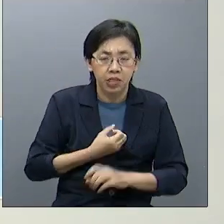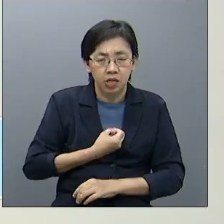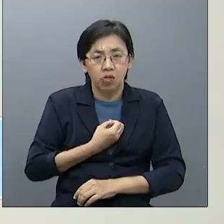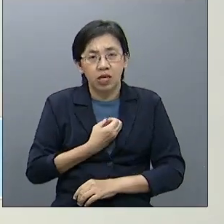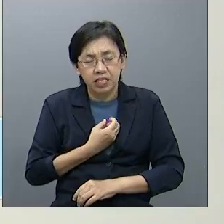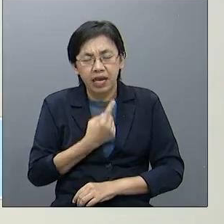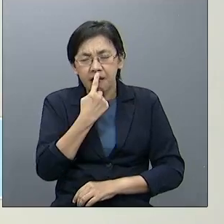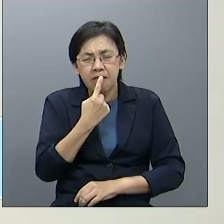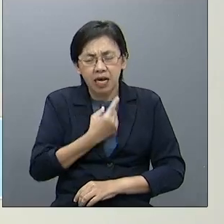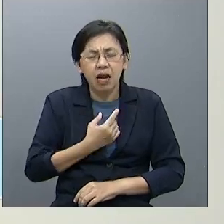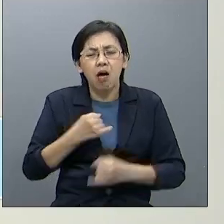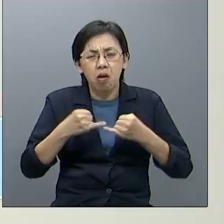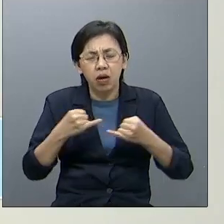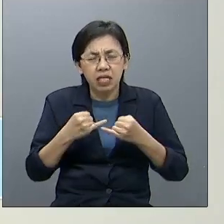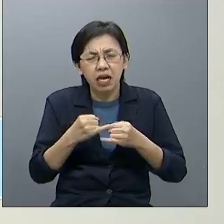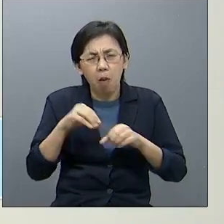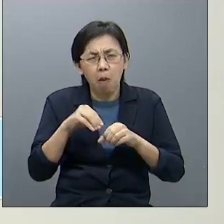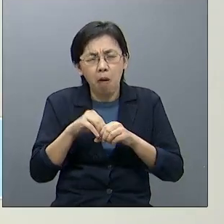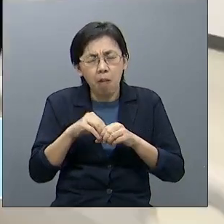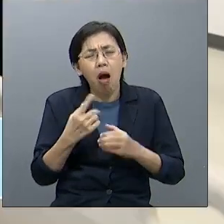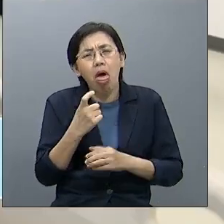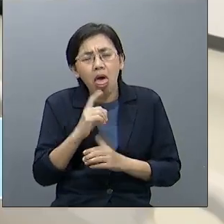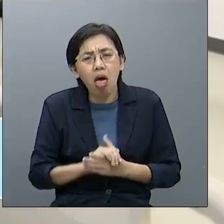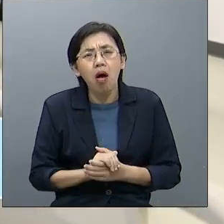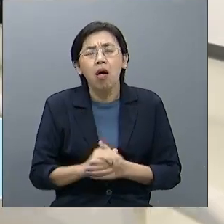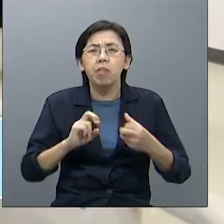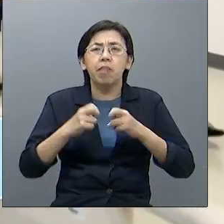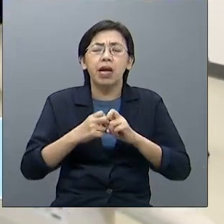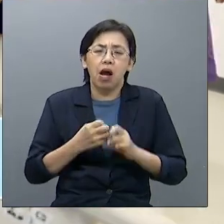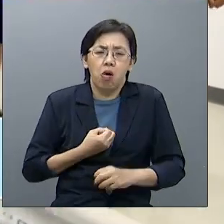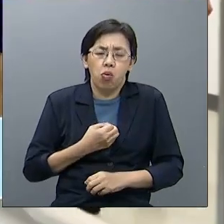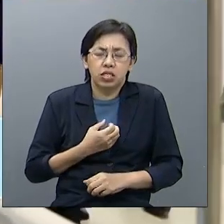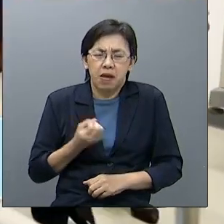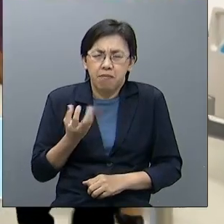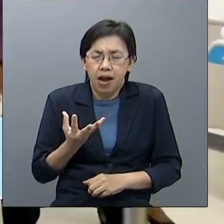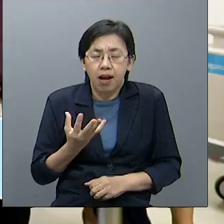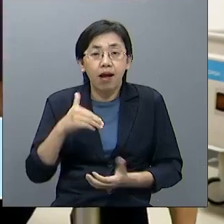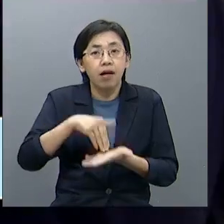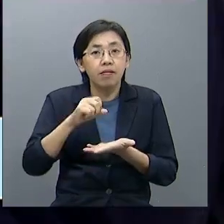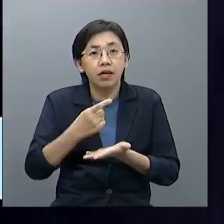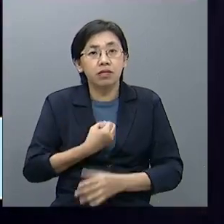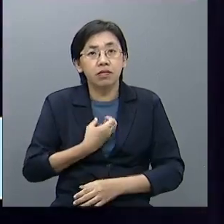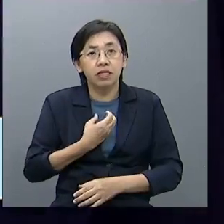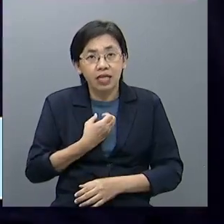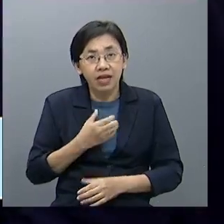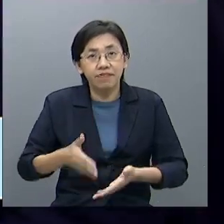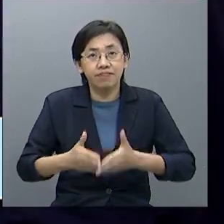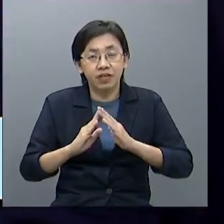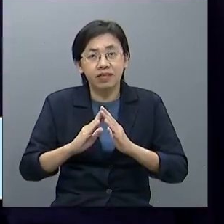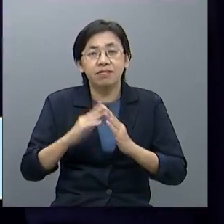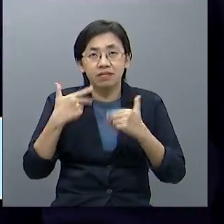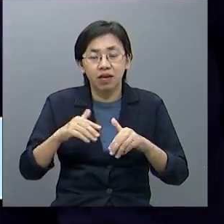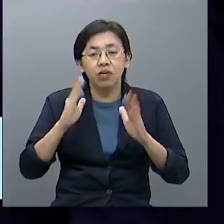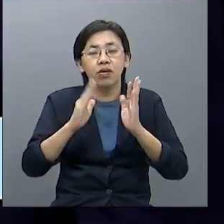าดเลือดในพื้นที่เนี่ยมันอยู่ในอัตราที่สูงมานานหลายปีแล้วครับเพราะนั้นการที่ได้ศูนย์นี้เข้ามาเนี่ยทำให้พ่อแม่พี่น้องชาวนครพนม